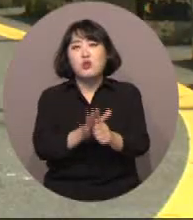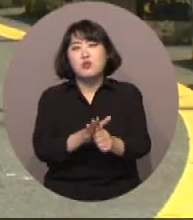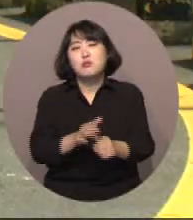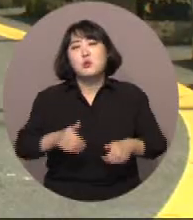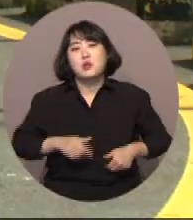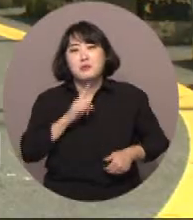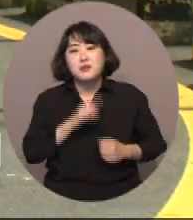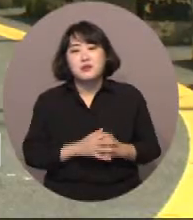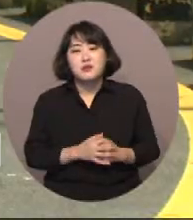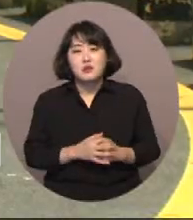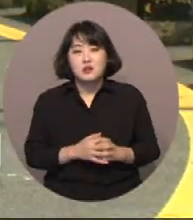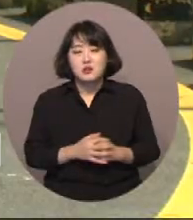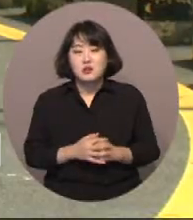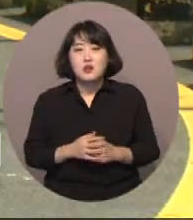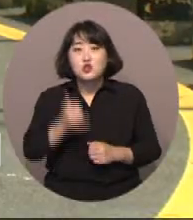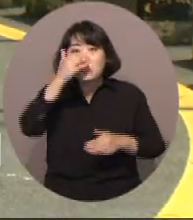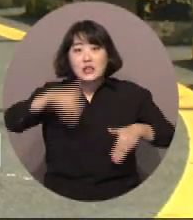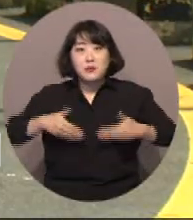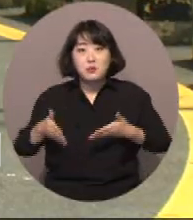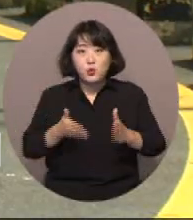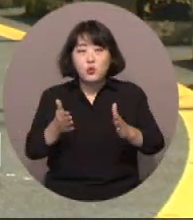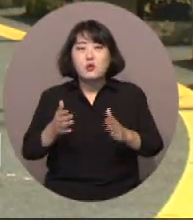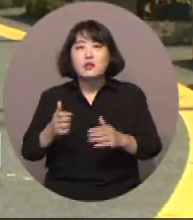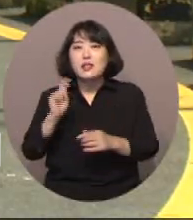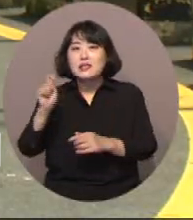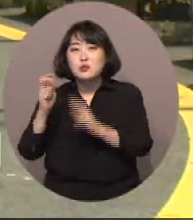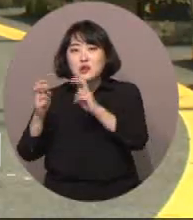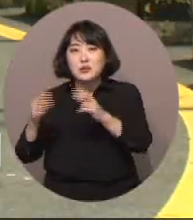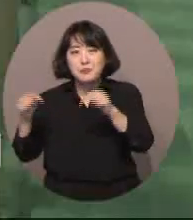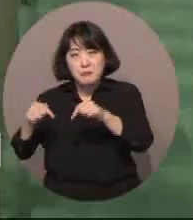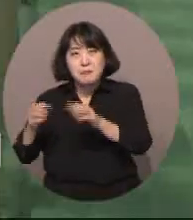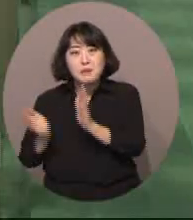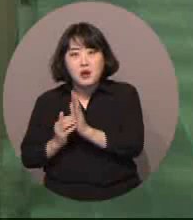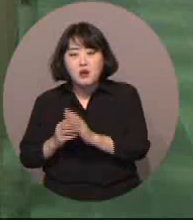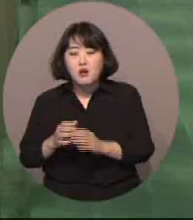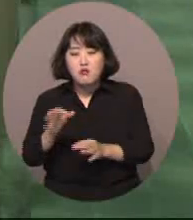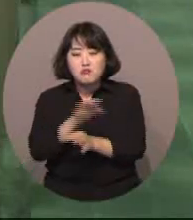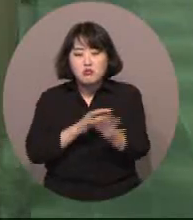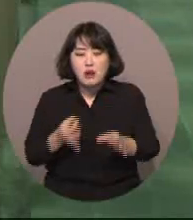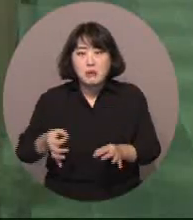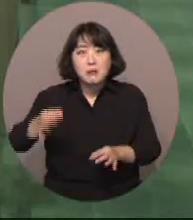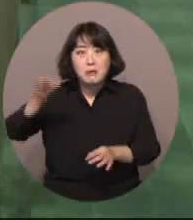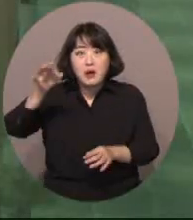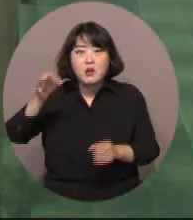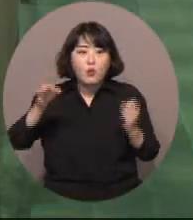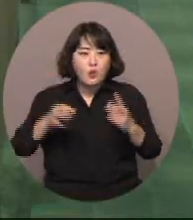최근 택시업계와 간담회를 진행한 충남도는 물가 상승이 거듭되는 상황에서